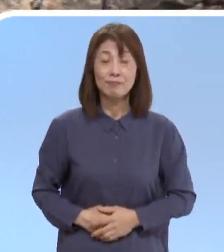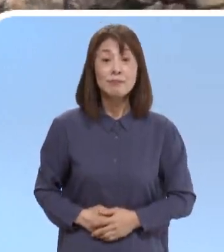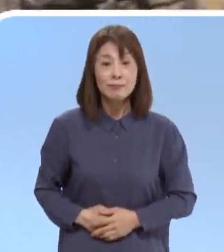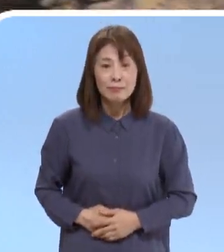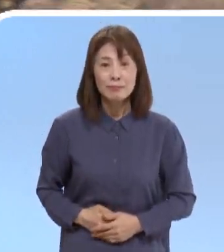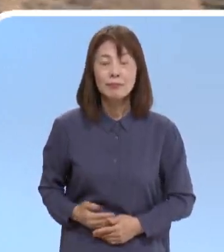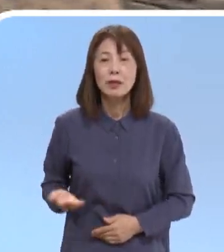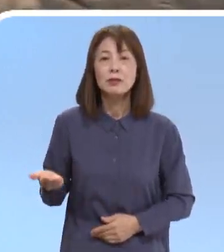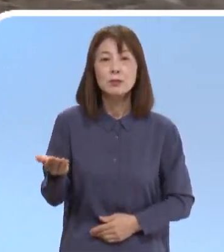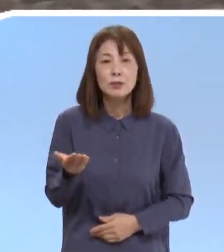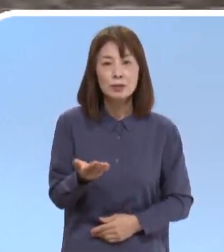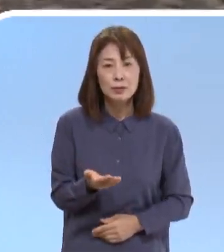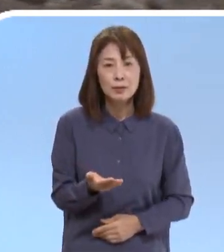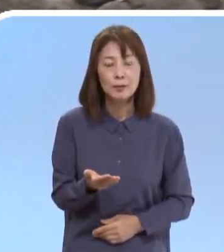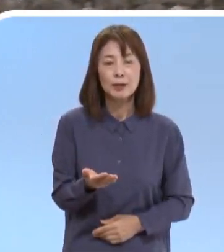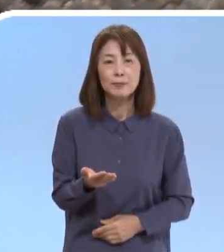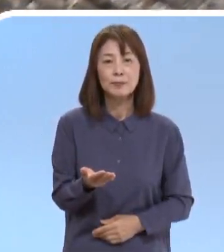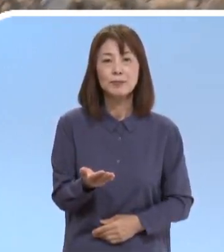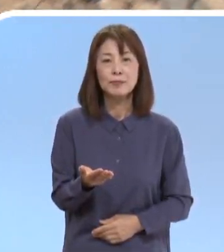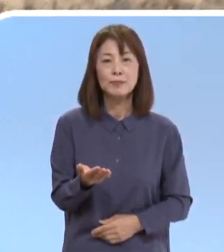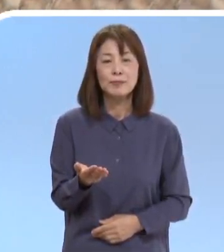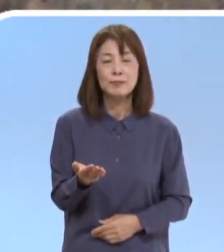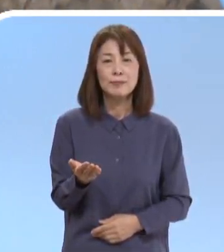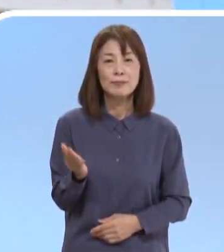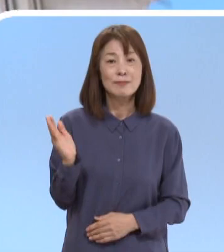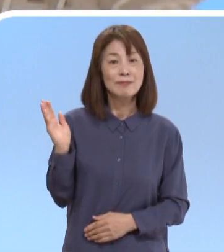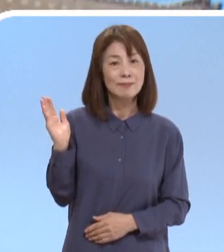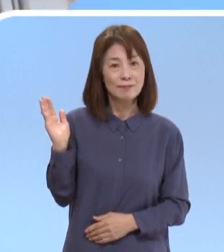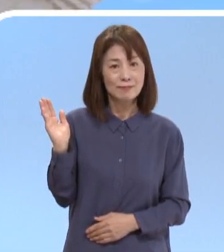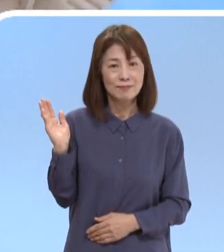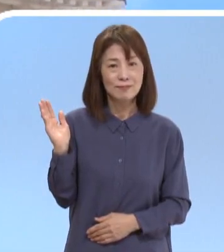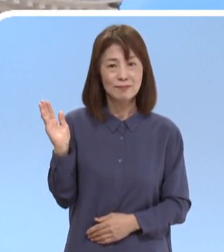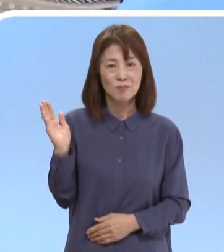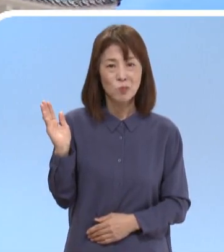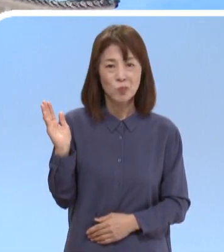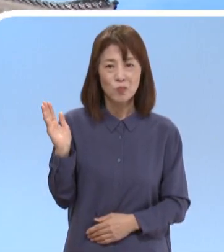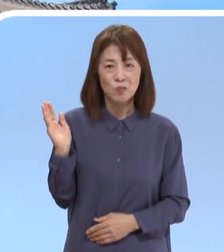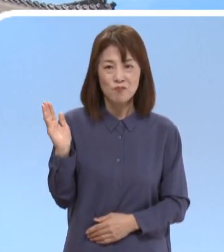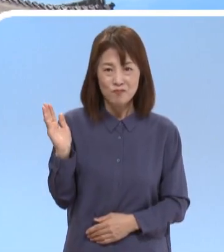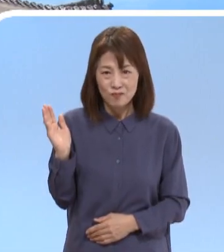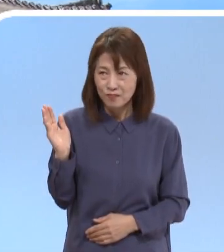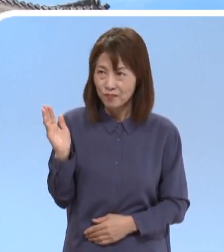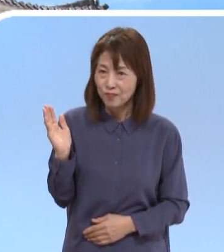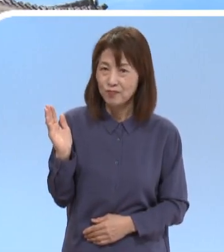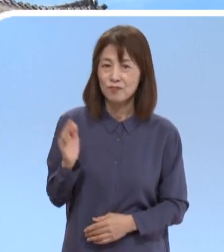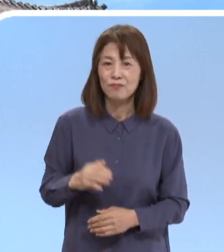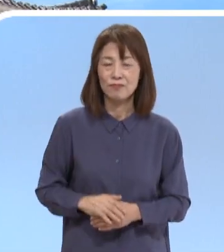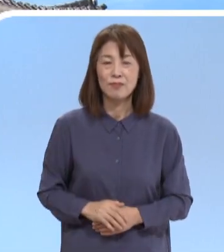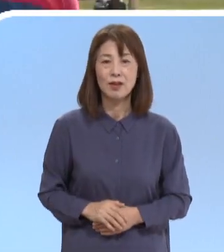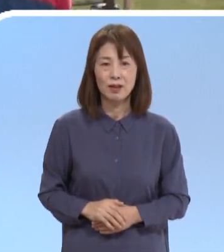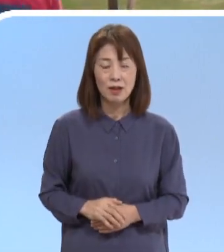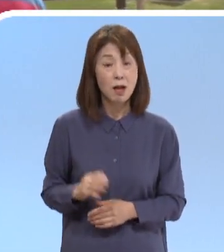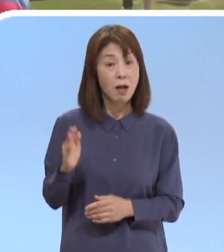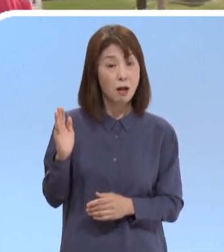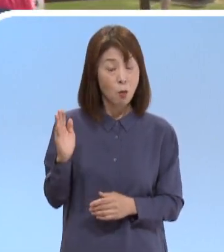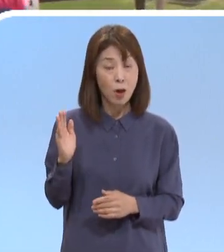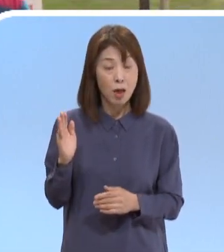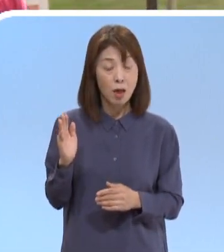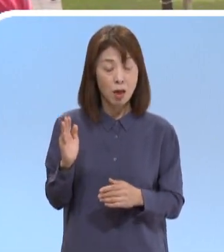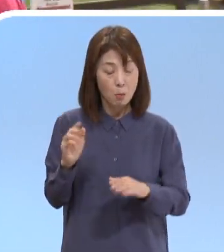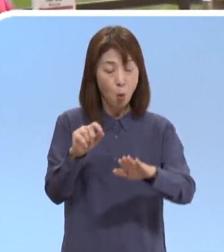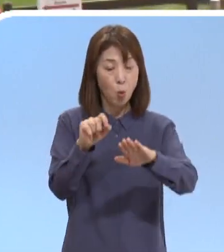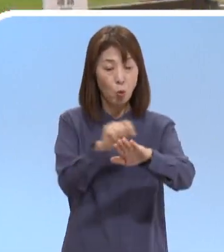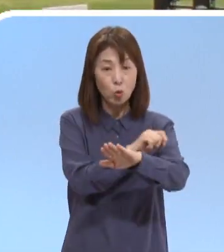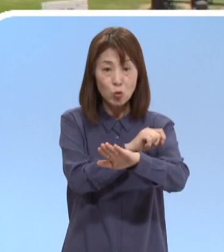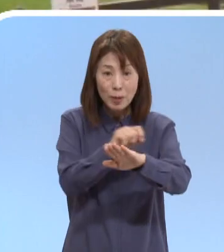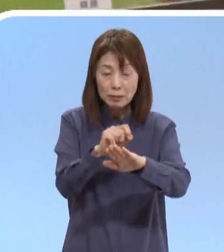続いては改修したて折れ回り櫓の美しい外観。 こちらも特別